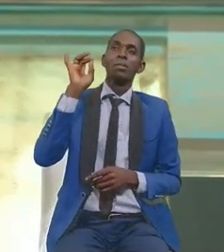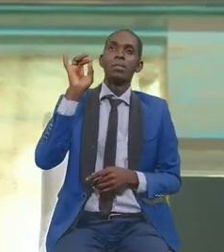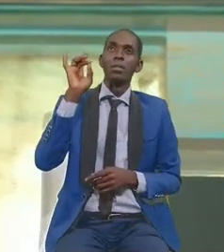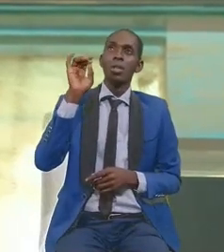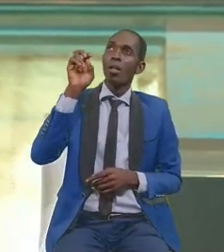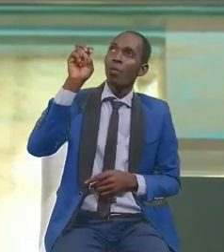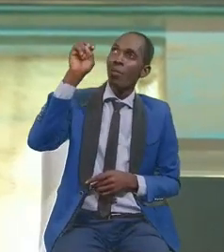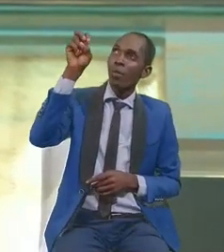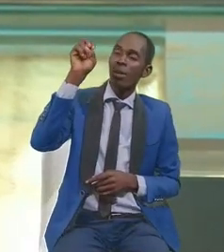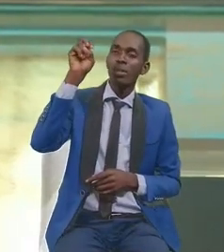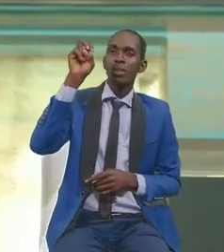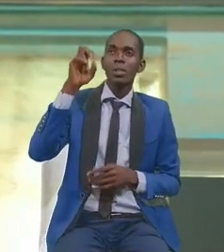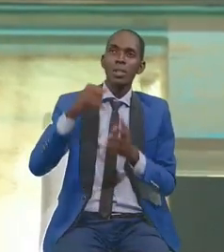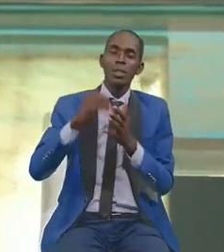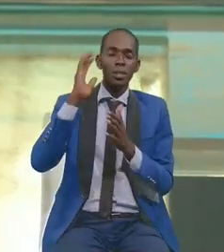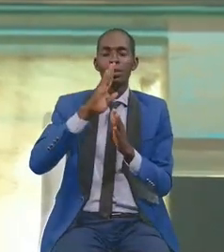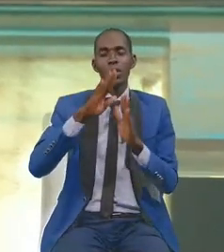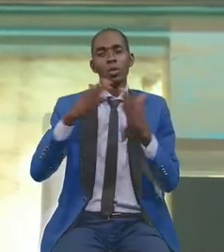Frappez et vous sera ouvert.